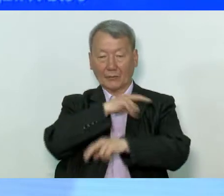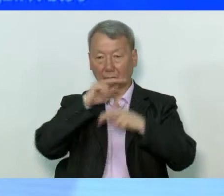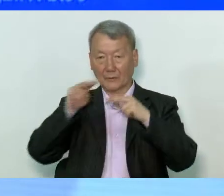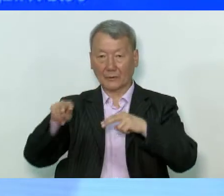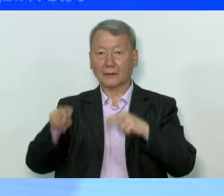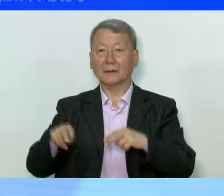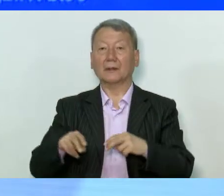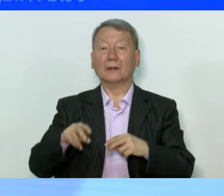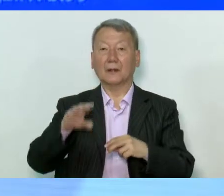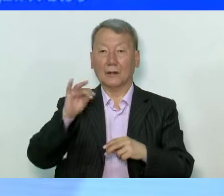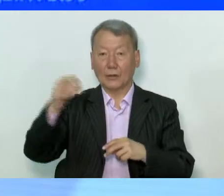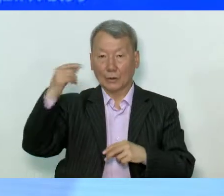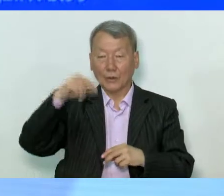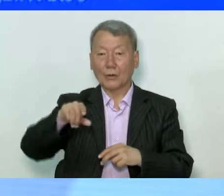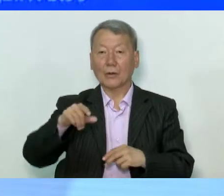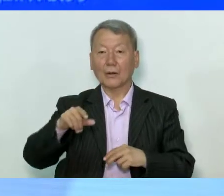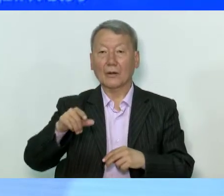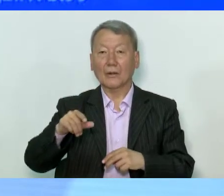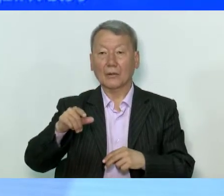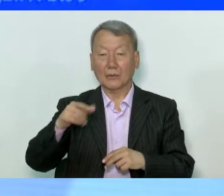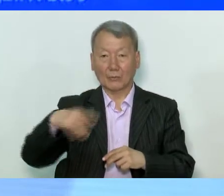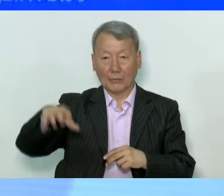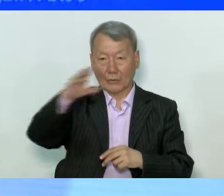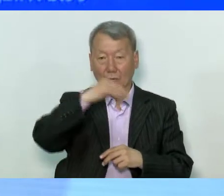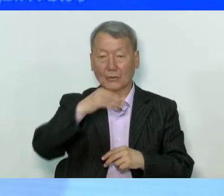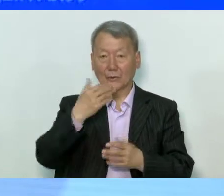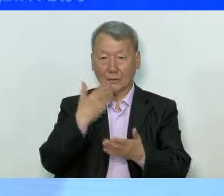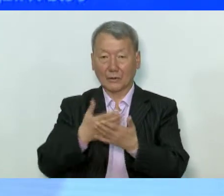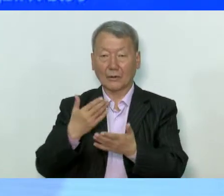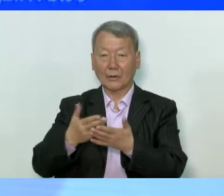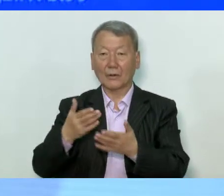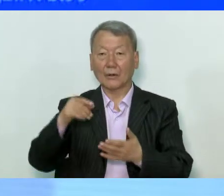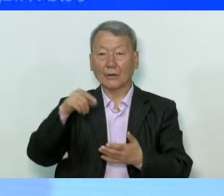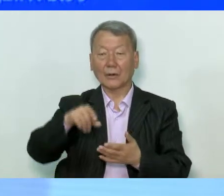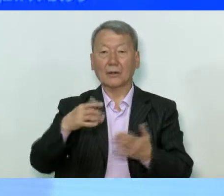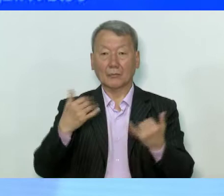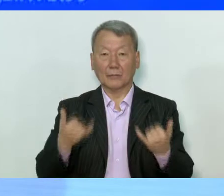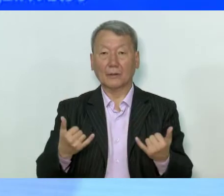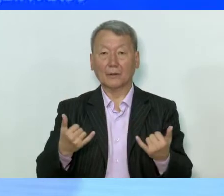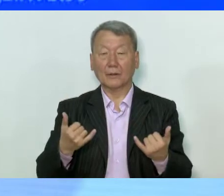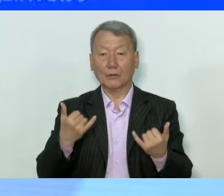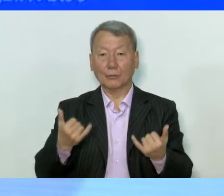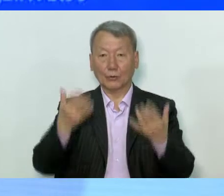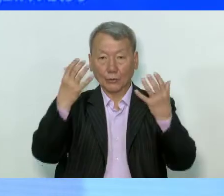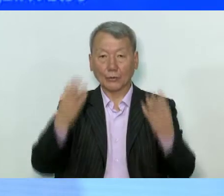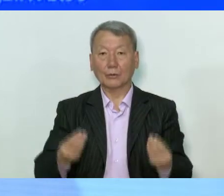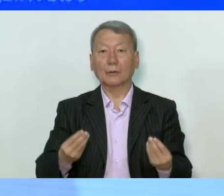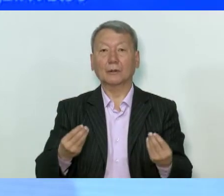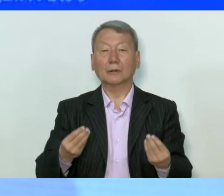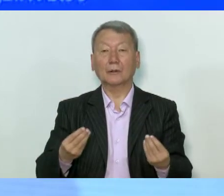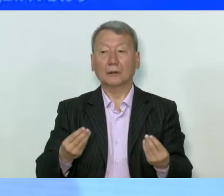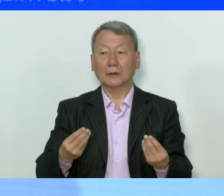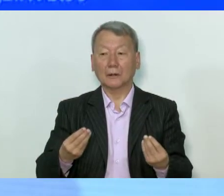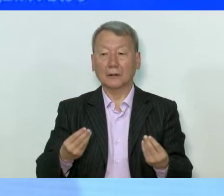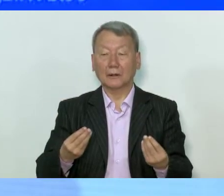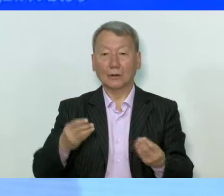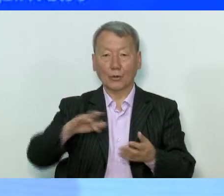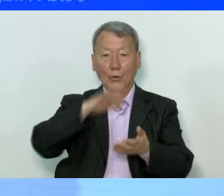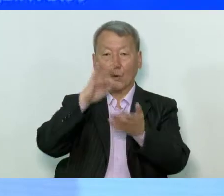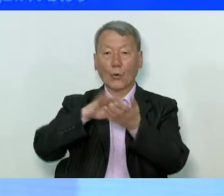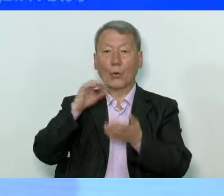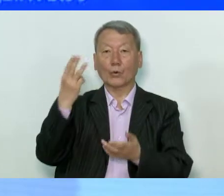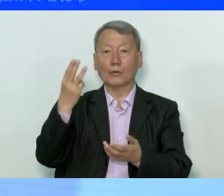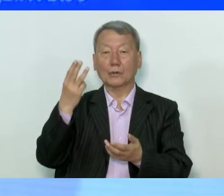турат. Ошону менен бирге эле өзүңүздөргө белгилүү болгондой, мына бул бизде бүгүнкү күндө Ош